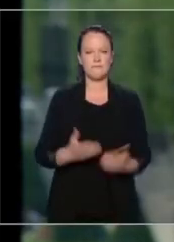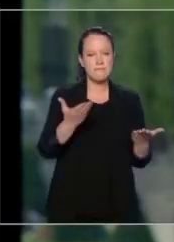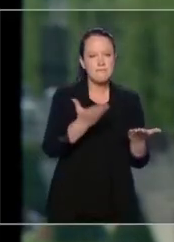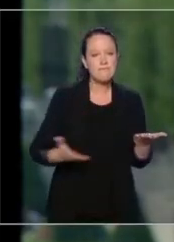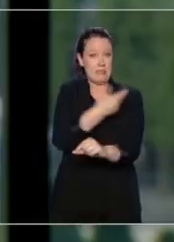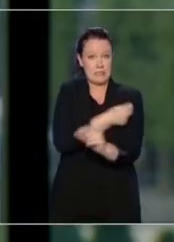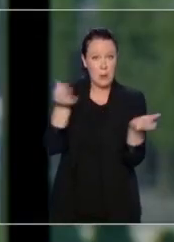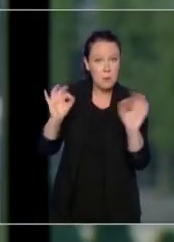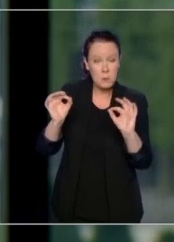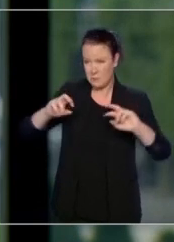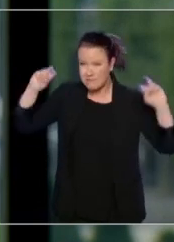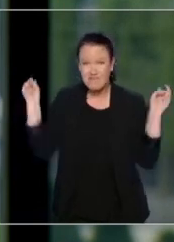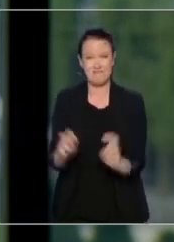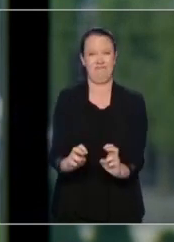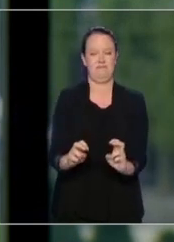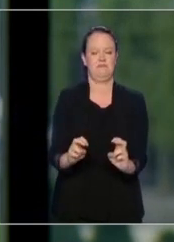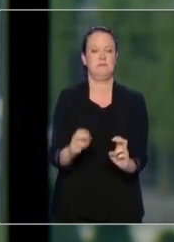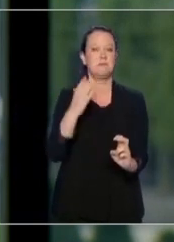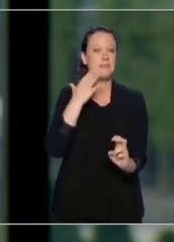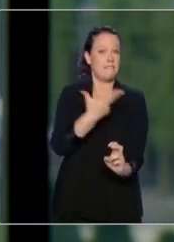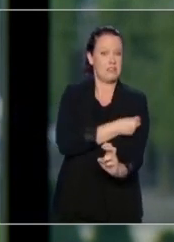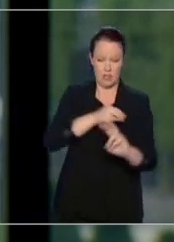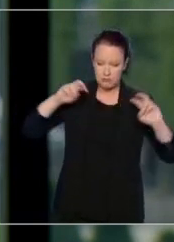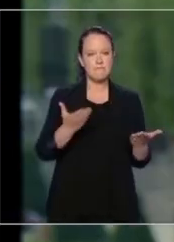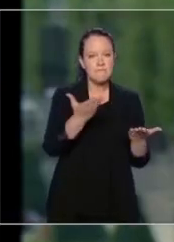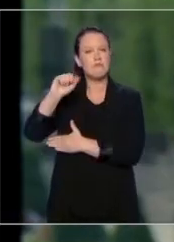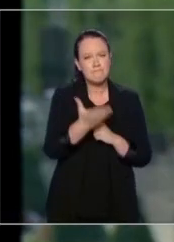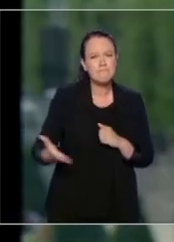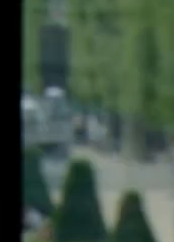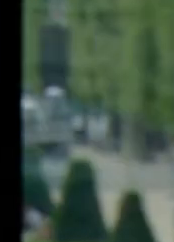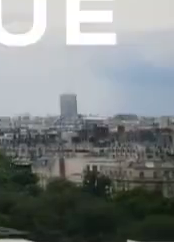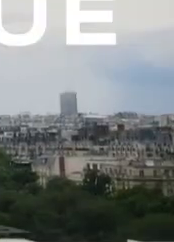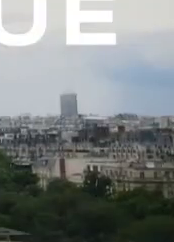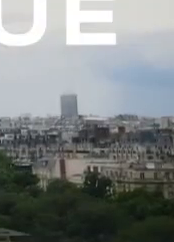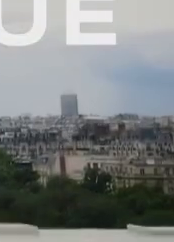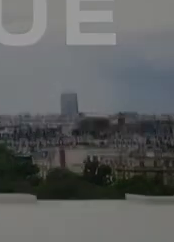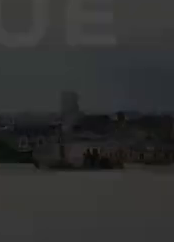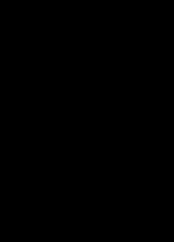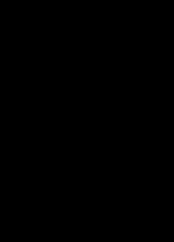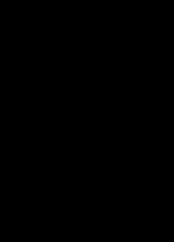Françaises, Français, l'équation est simple. C'est de la mer et de...